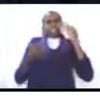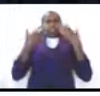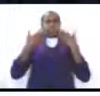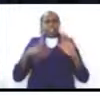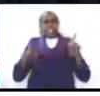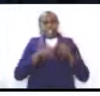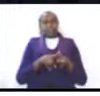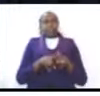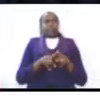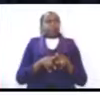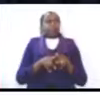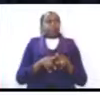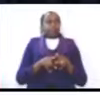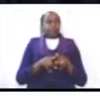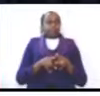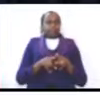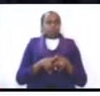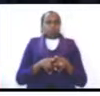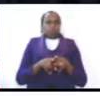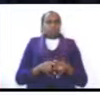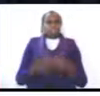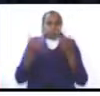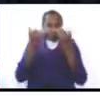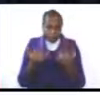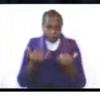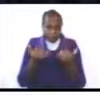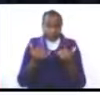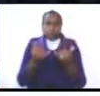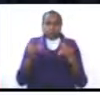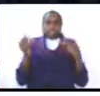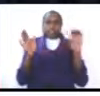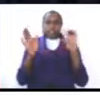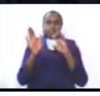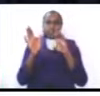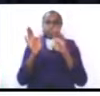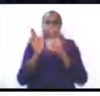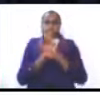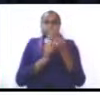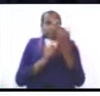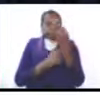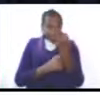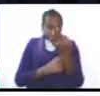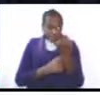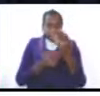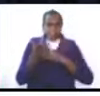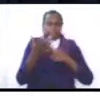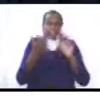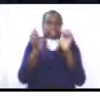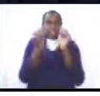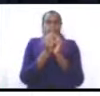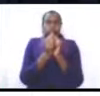katika huduma. Na katika mlango huo wa 3 mstari wa 10